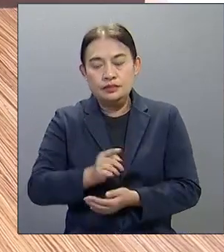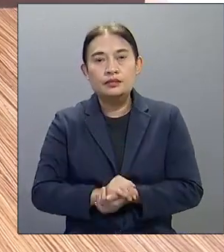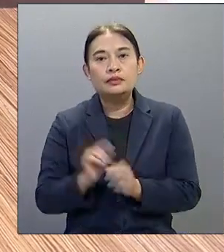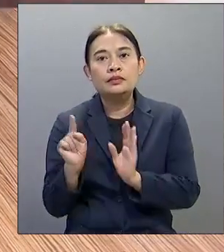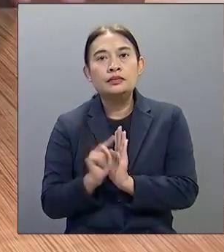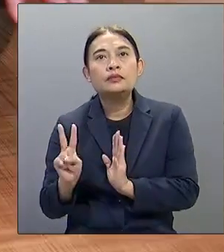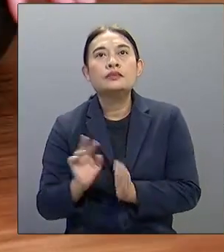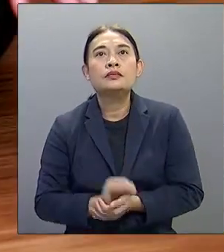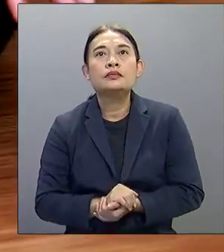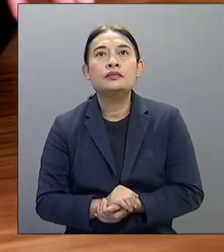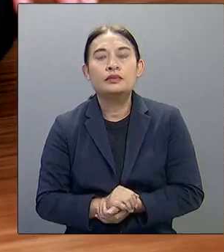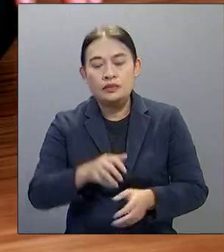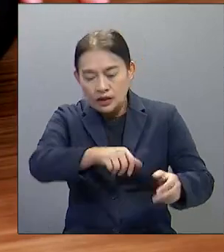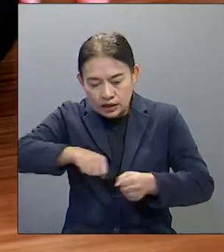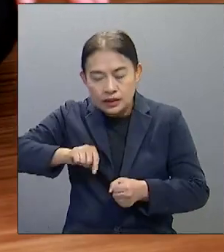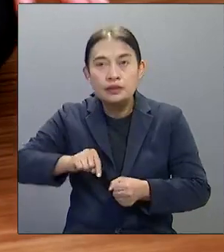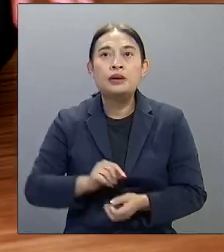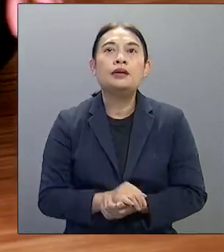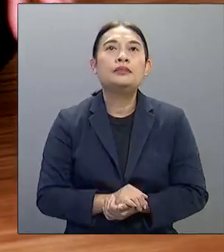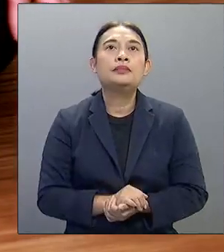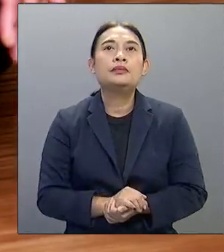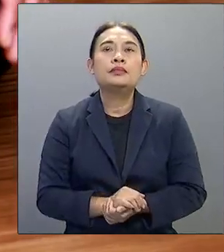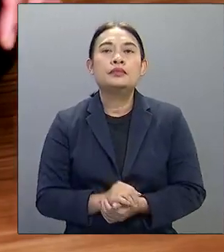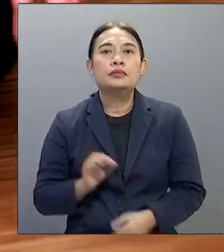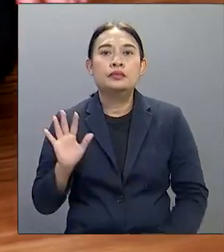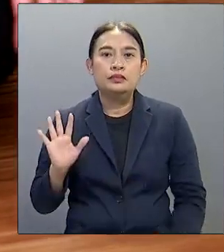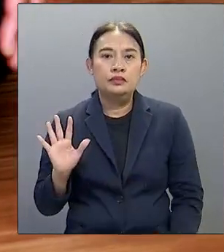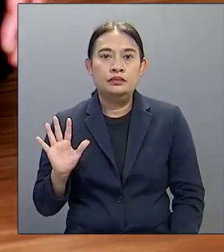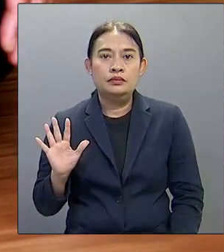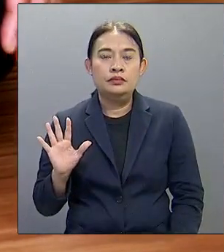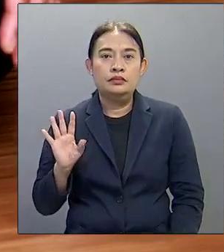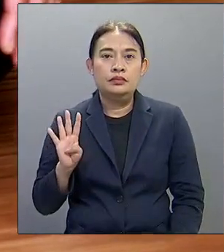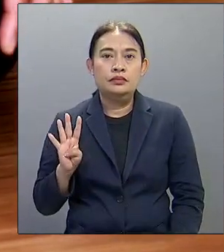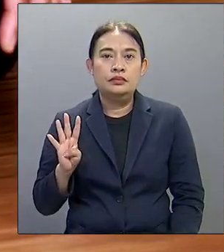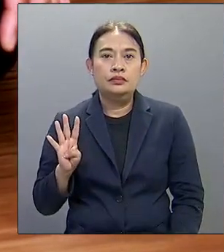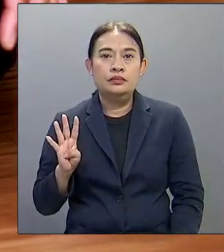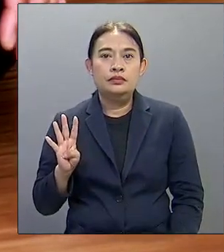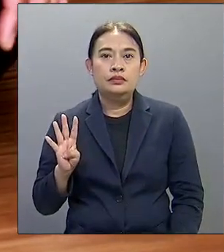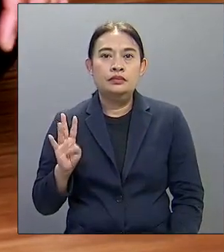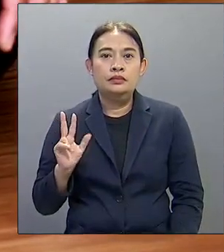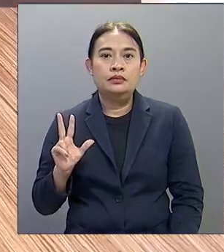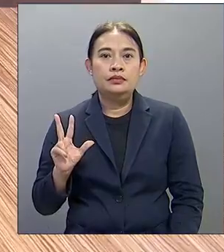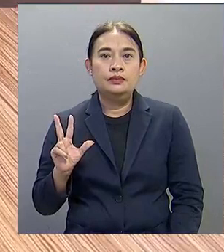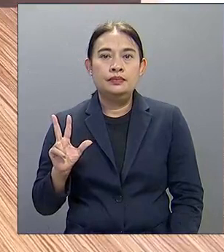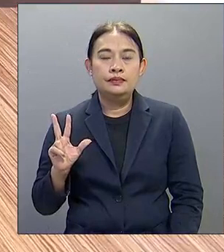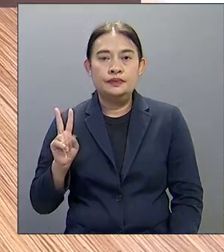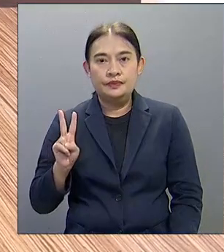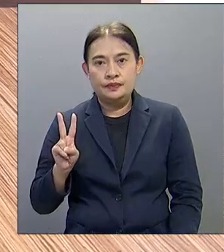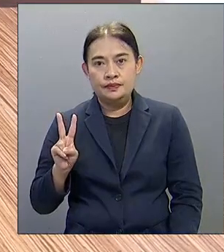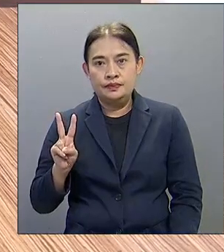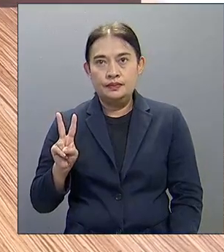2ขยับดึงขึ้นมาอีกนะครับ5 4 3